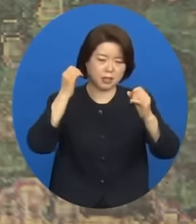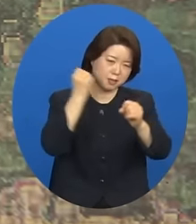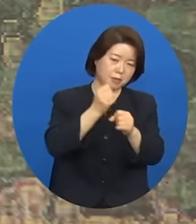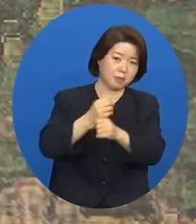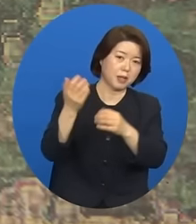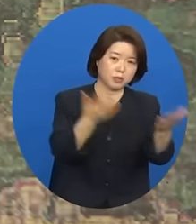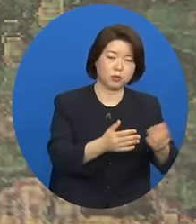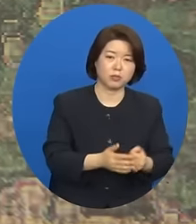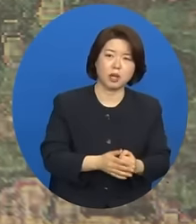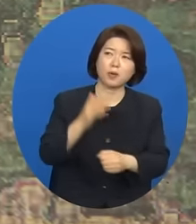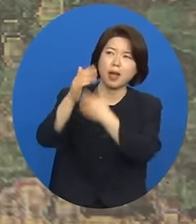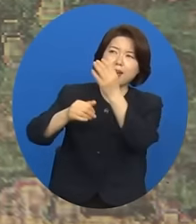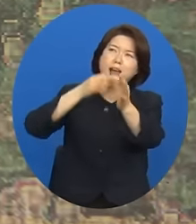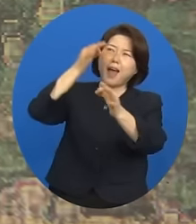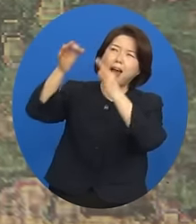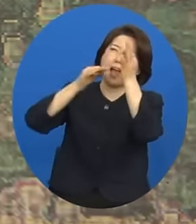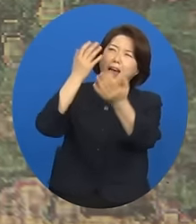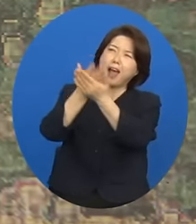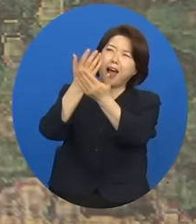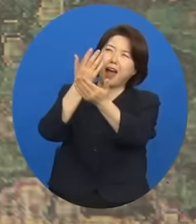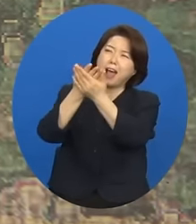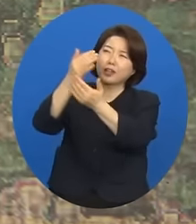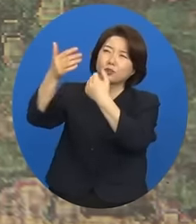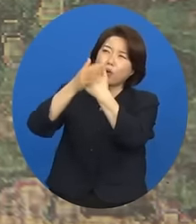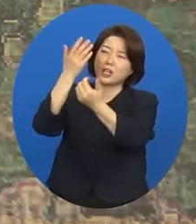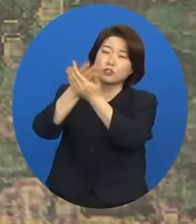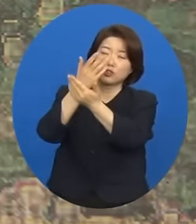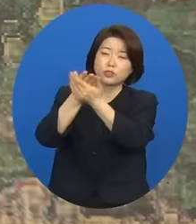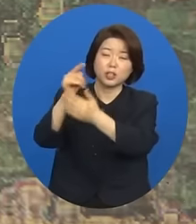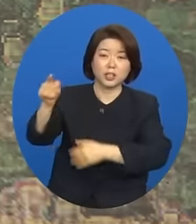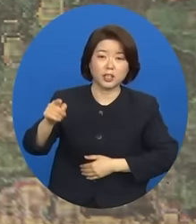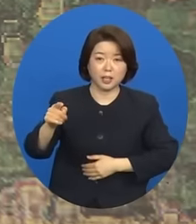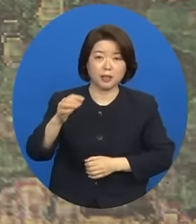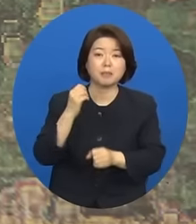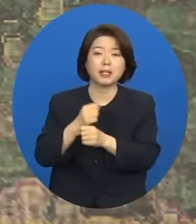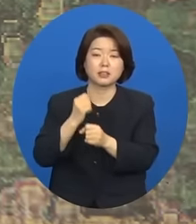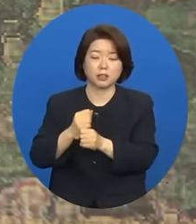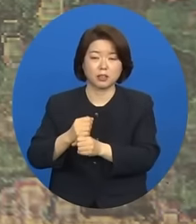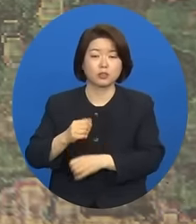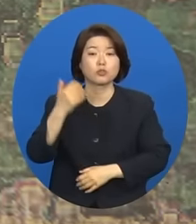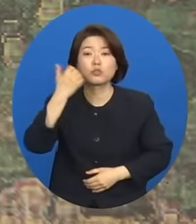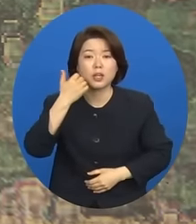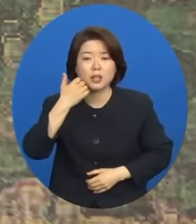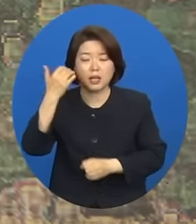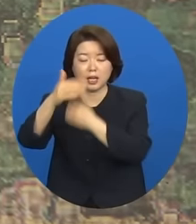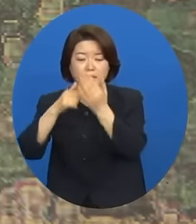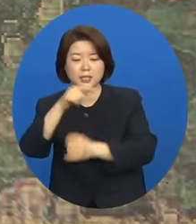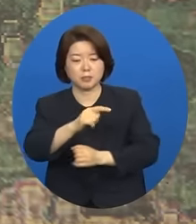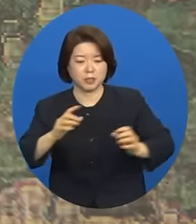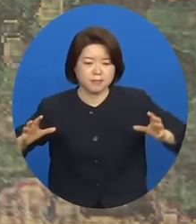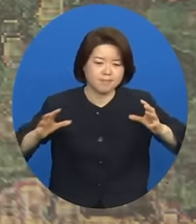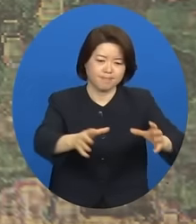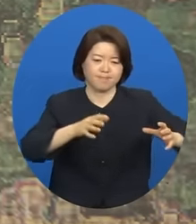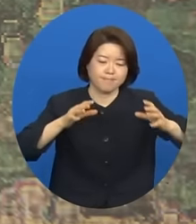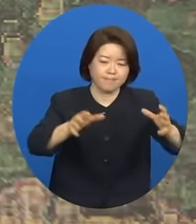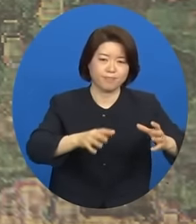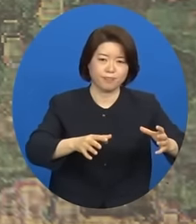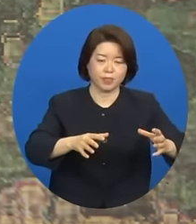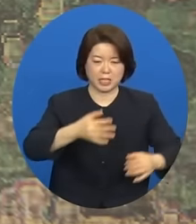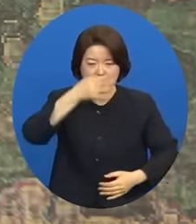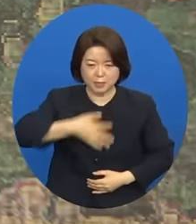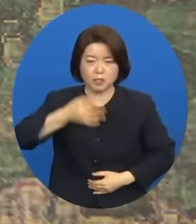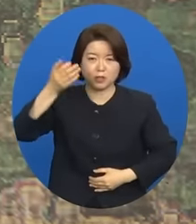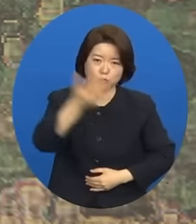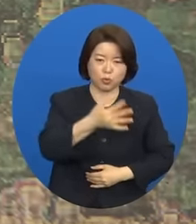만들어서 애굽에서 나올 수 있도록 보금자리를 흔든 것입니다. 누가요? 하나님이. 그 얘기를 지금 비유로